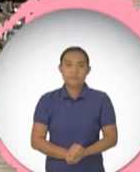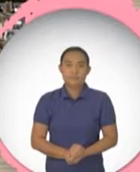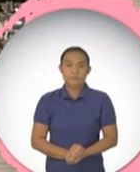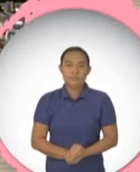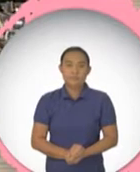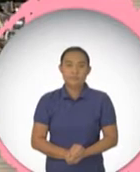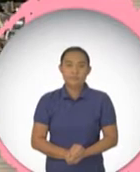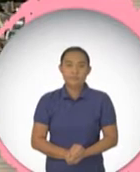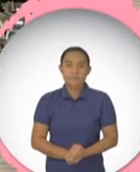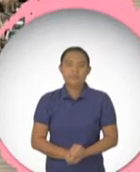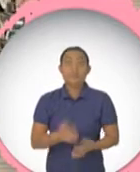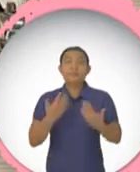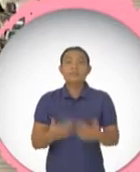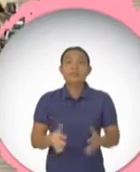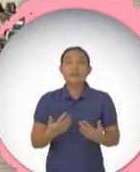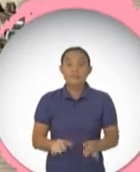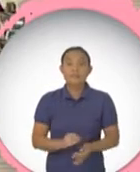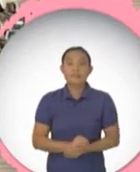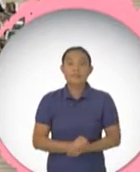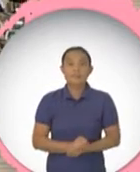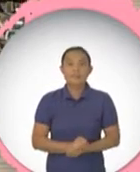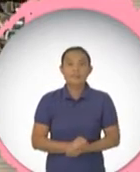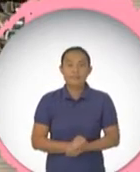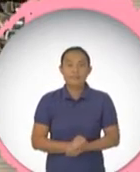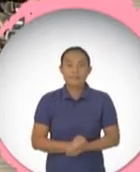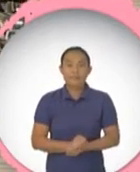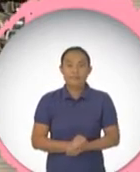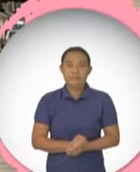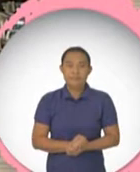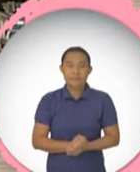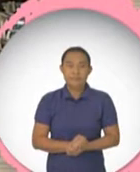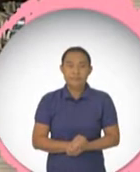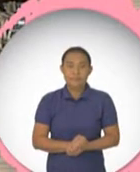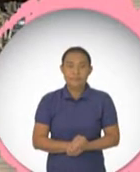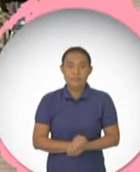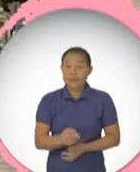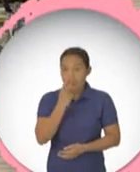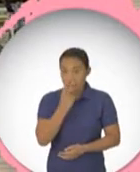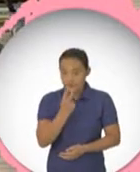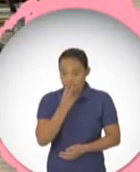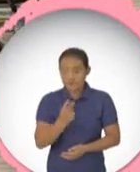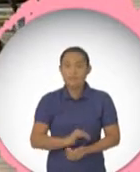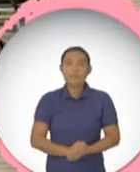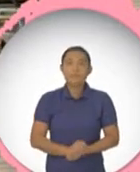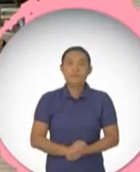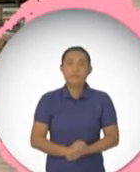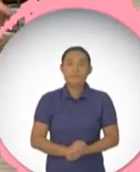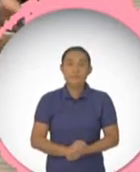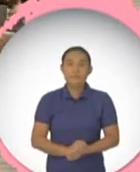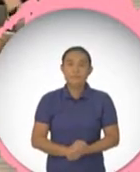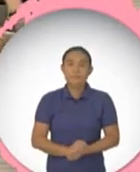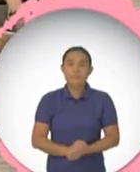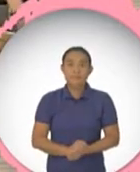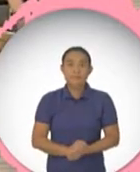้นั่นแหละครับ ได้แล้วทีนี้เราก็จะมาดูพายกรอบที่เราทำนะคะพายกรอบที่ทำเนี่ยจะคล้